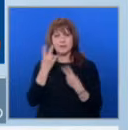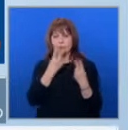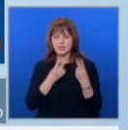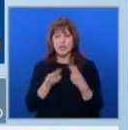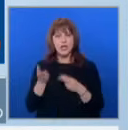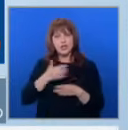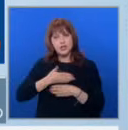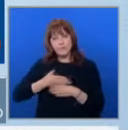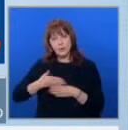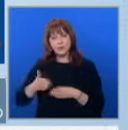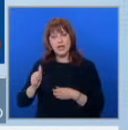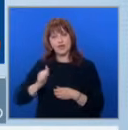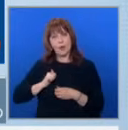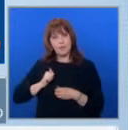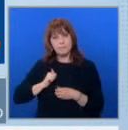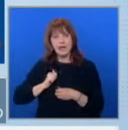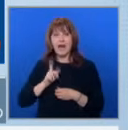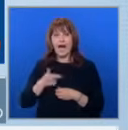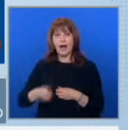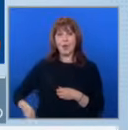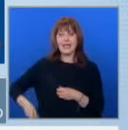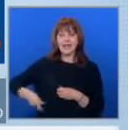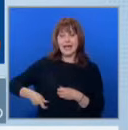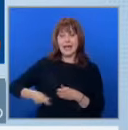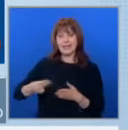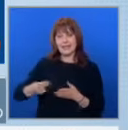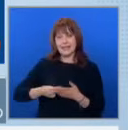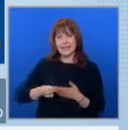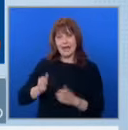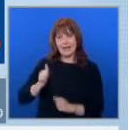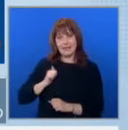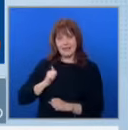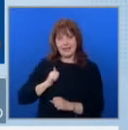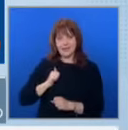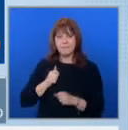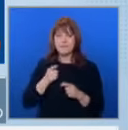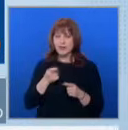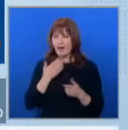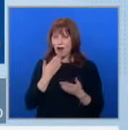ще продължи да го спазва, ако стане генерален секретар на НАТО. В светлината на това